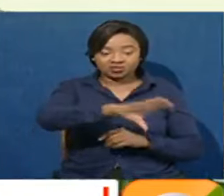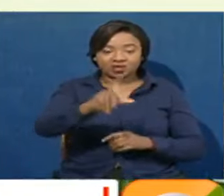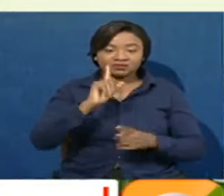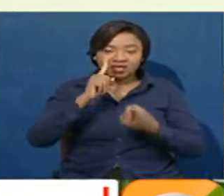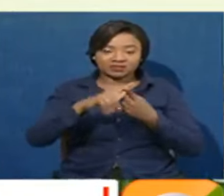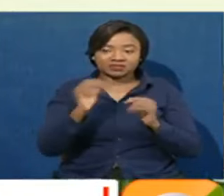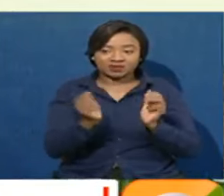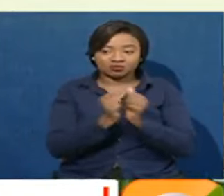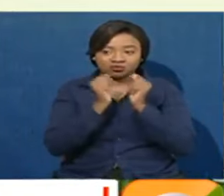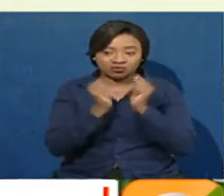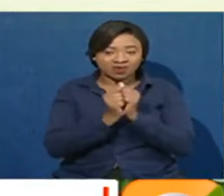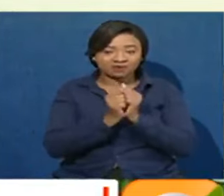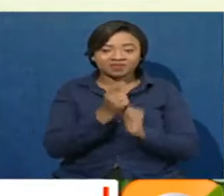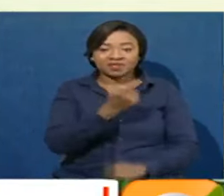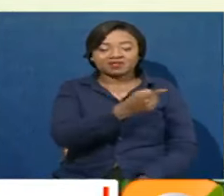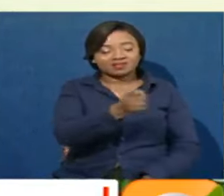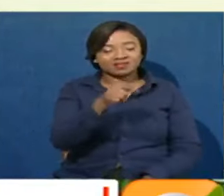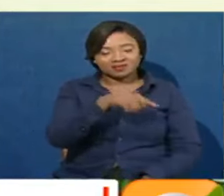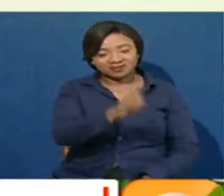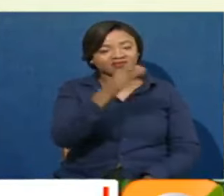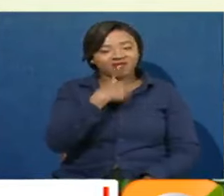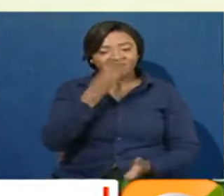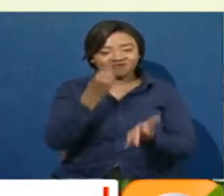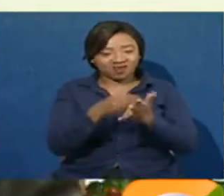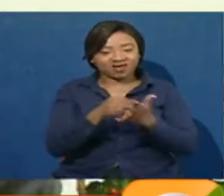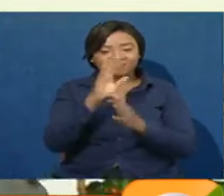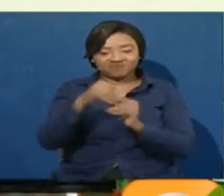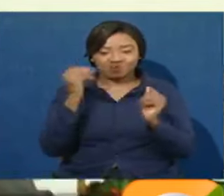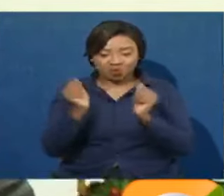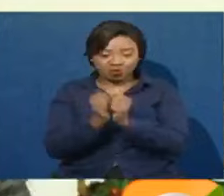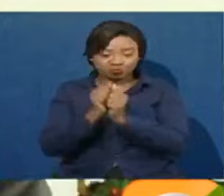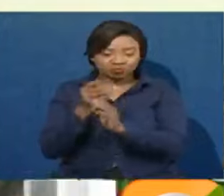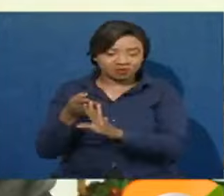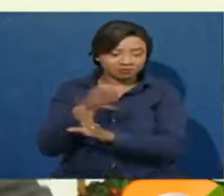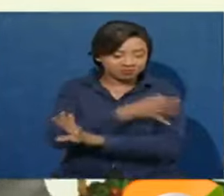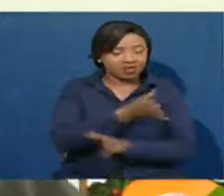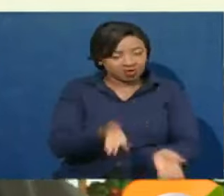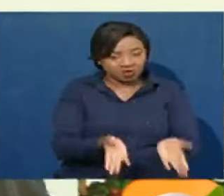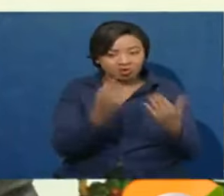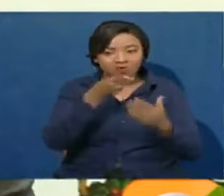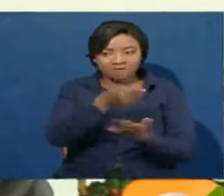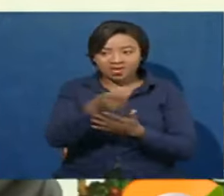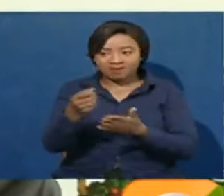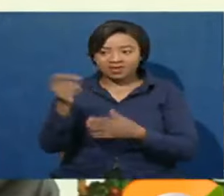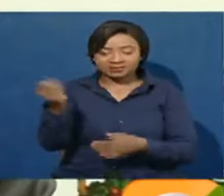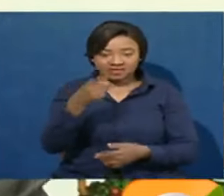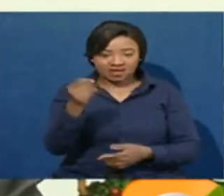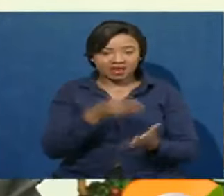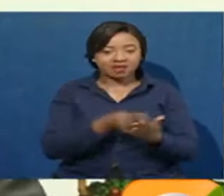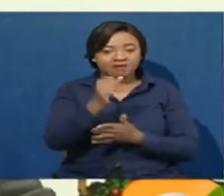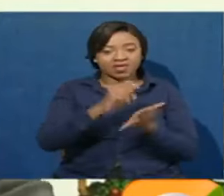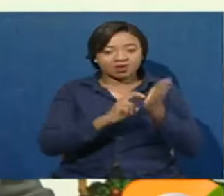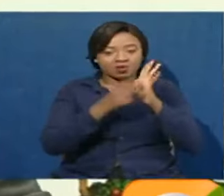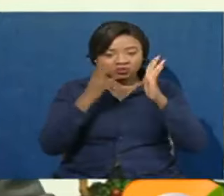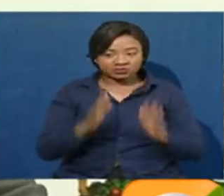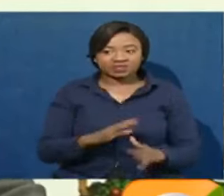the end of October. They have the money from October going backwards. Let them go and pay salaries. Let them go and pay contractors. Let them